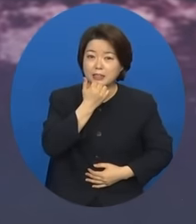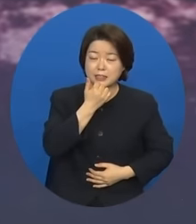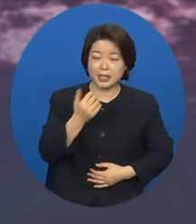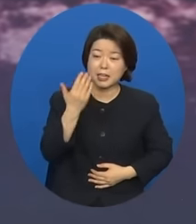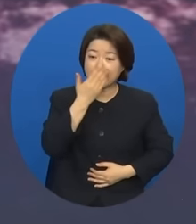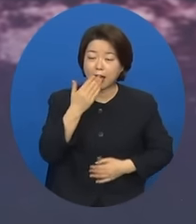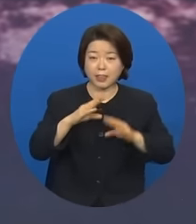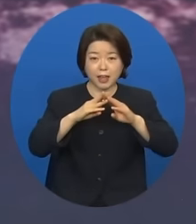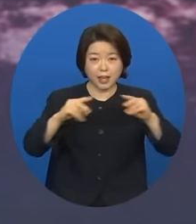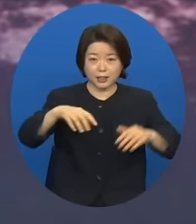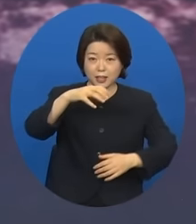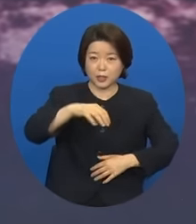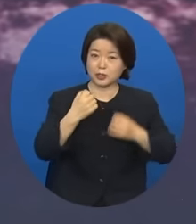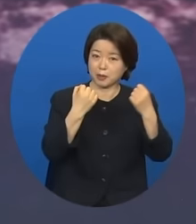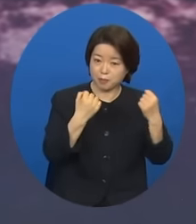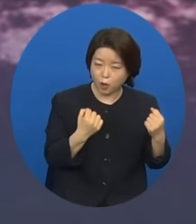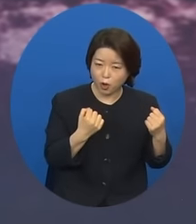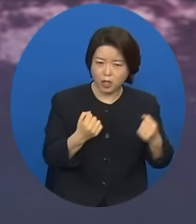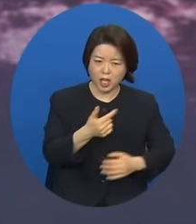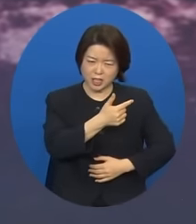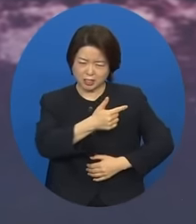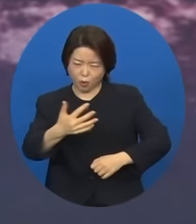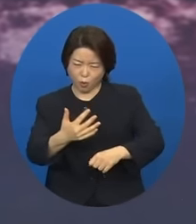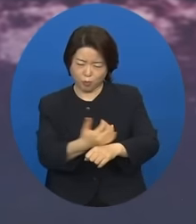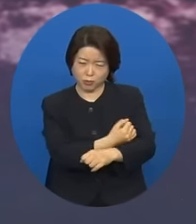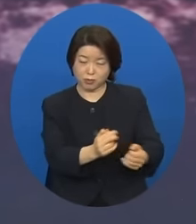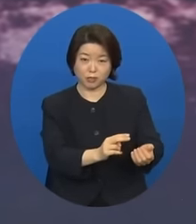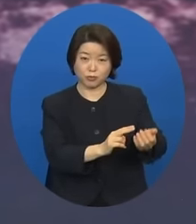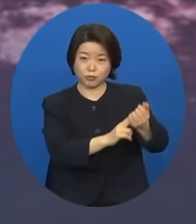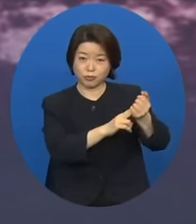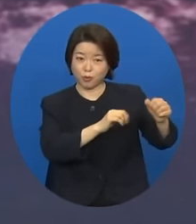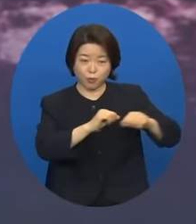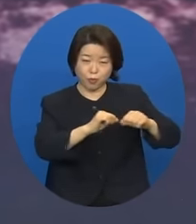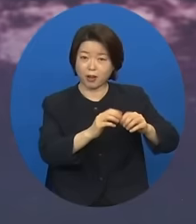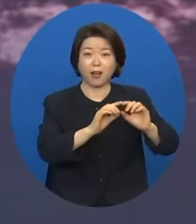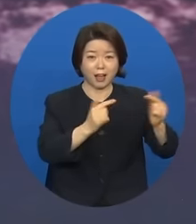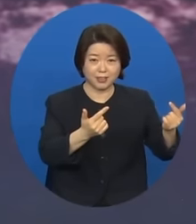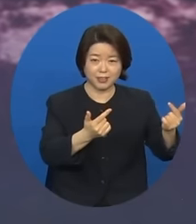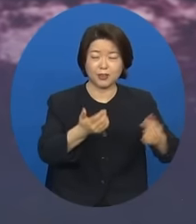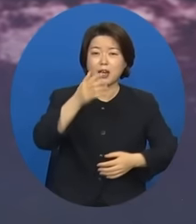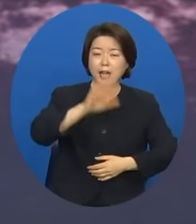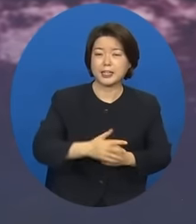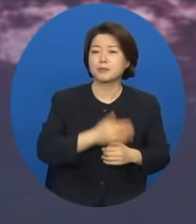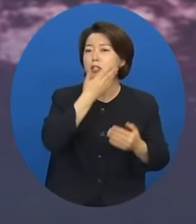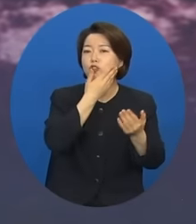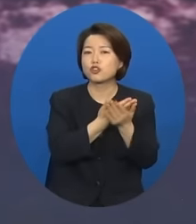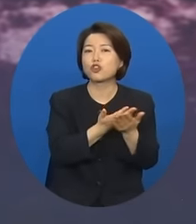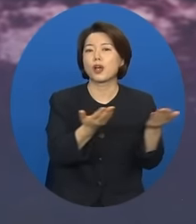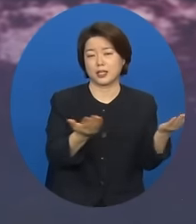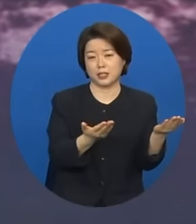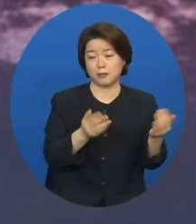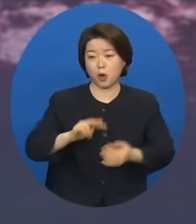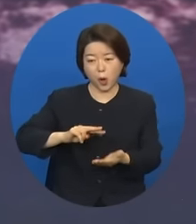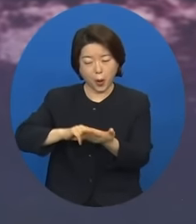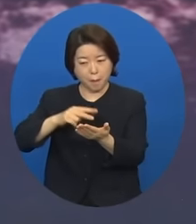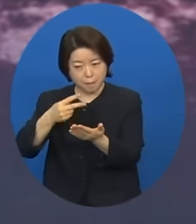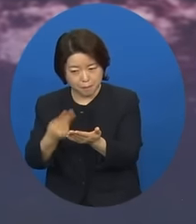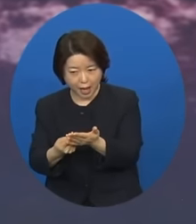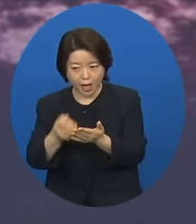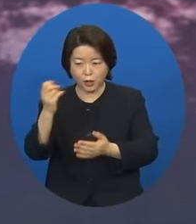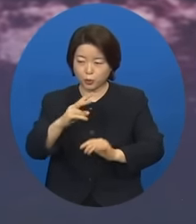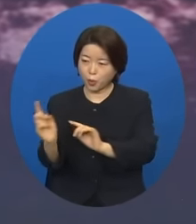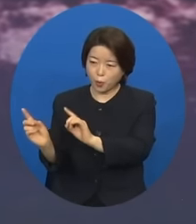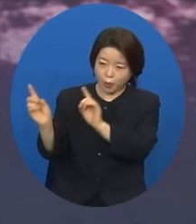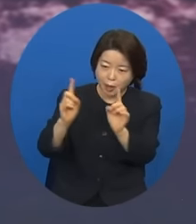머물면서 큰 일을 한 것은 아니지만 중요한 일을 했습니다 뭐냐면 갱신을 하고 회복을 시키는